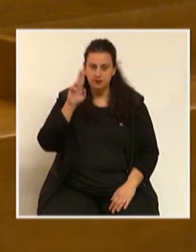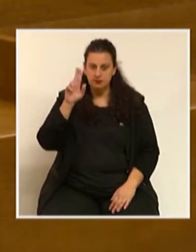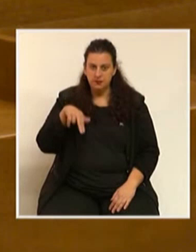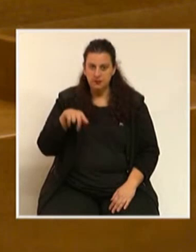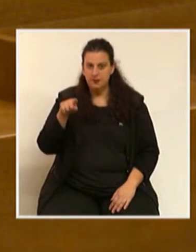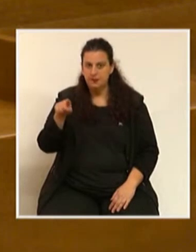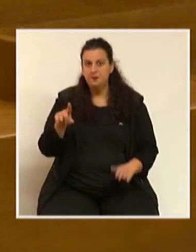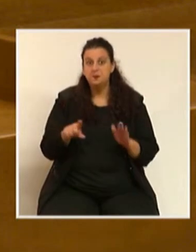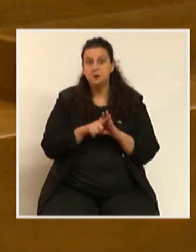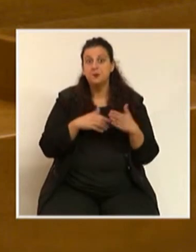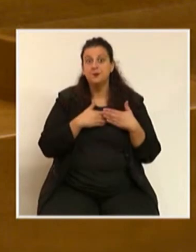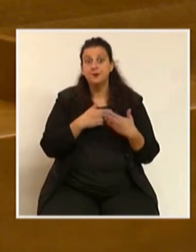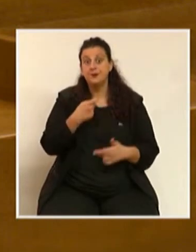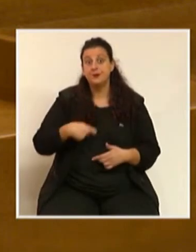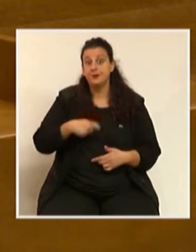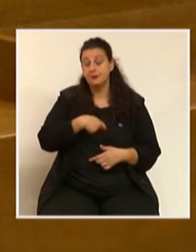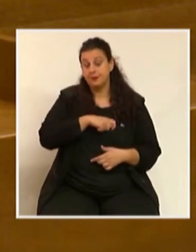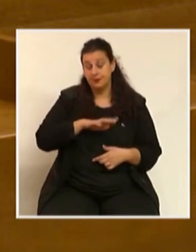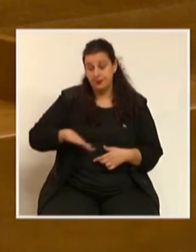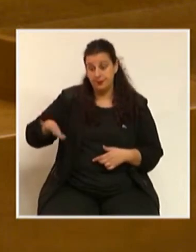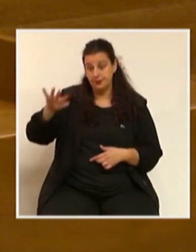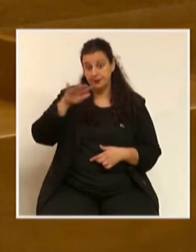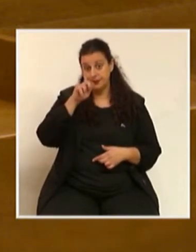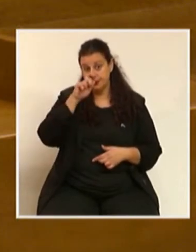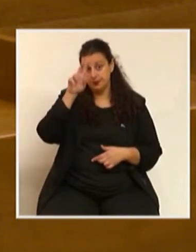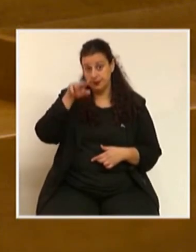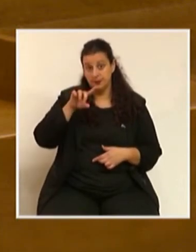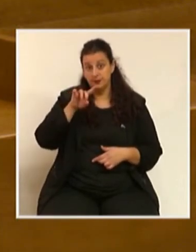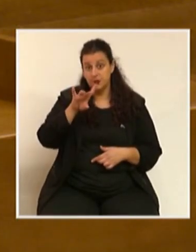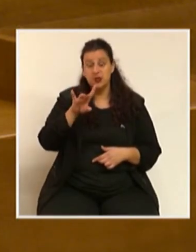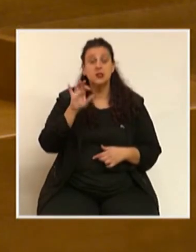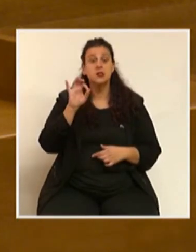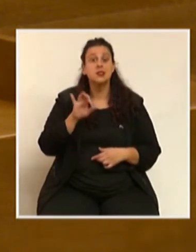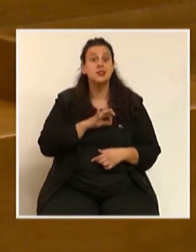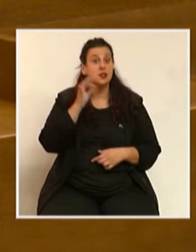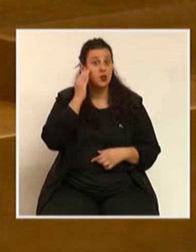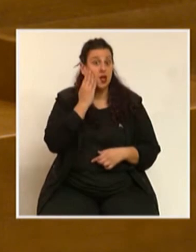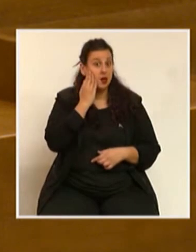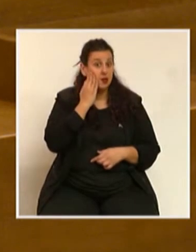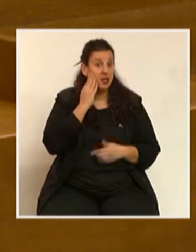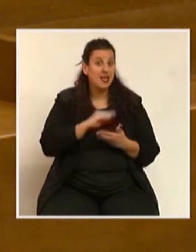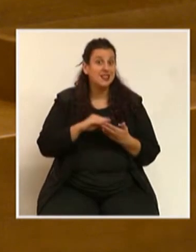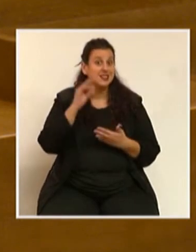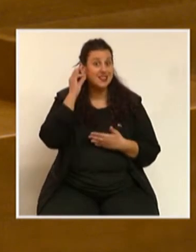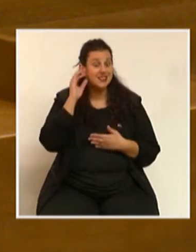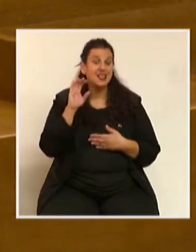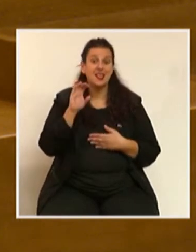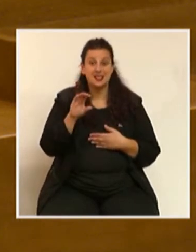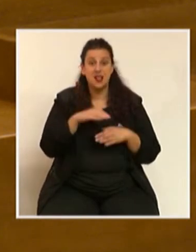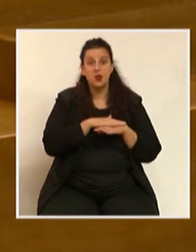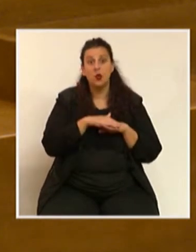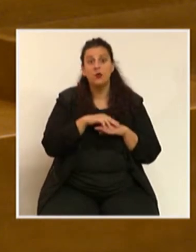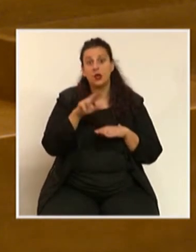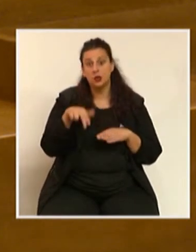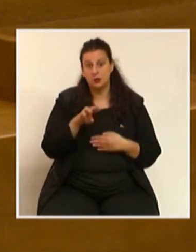del canvi climàtic, d'aquesta situació, no? de frentisme que hi ha. Clar, què vol Mazón? Mazón vol parlar